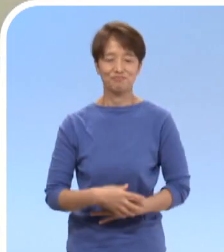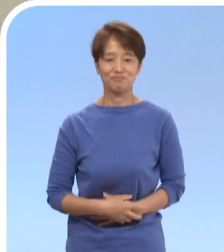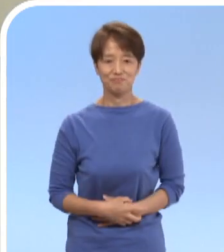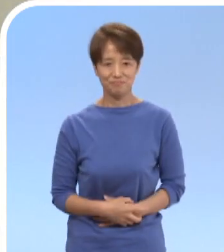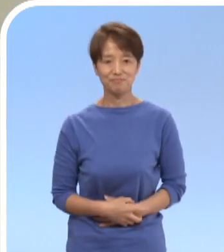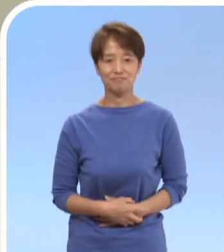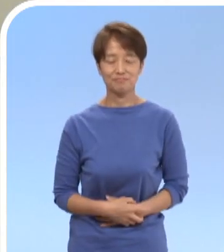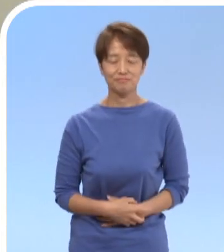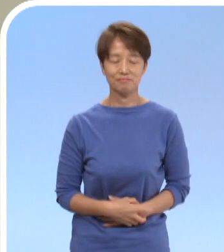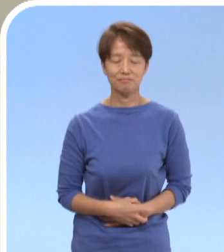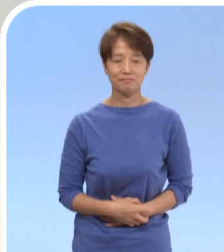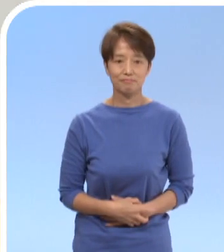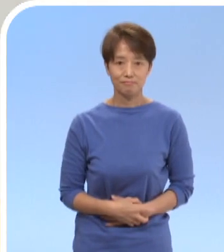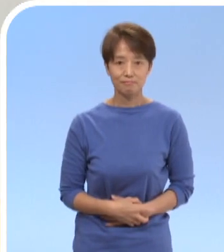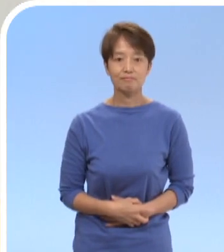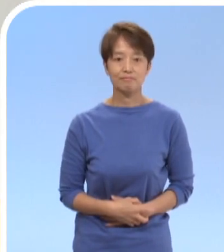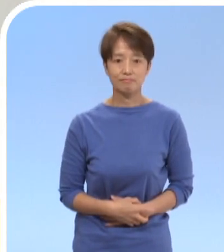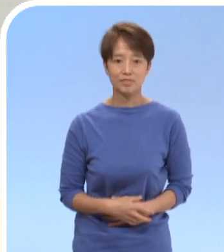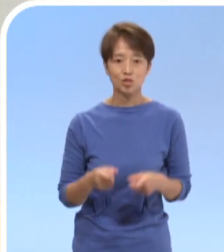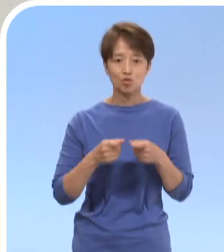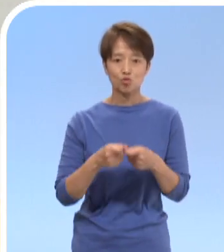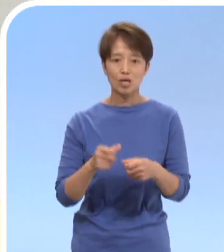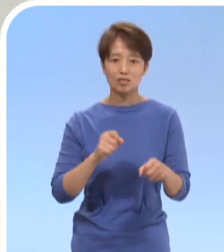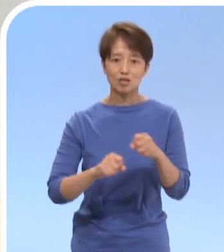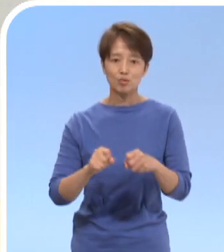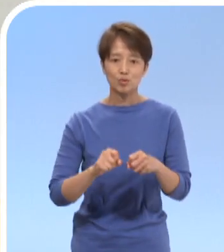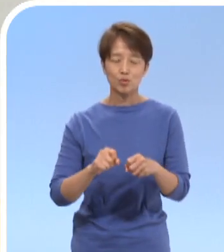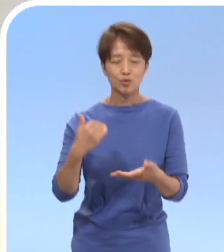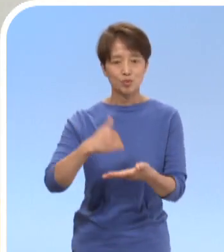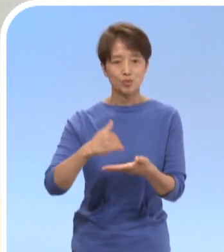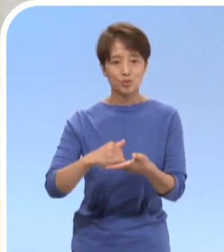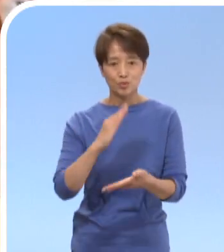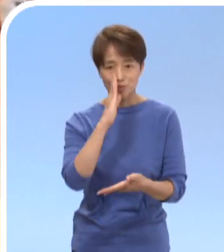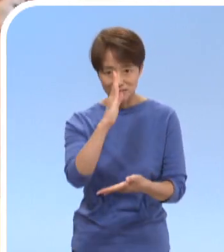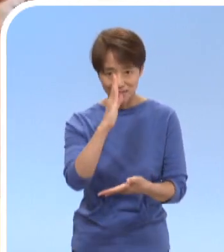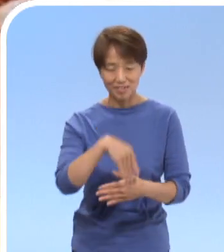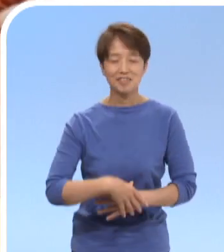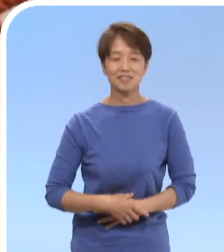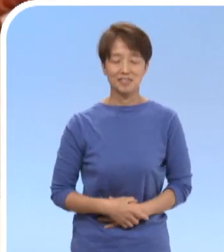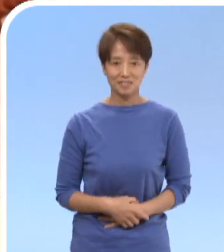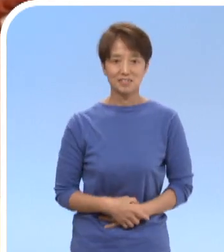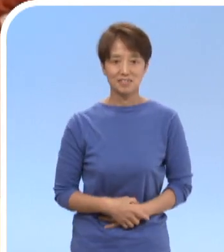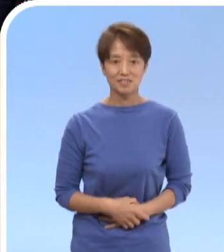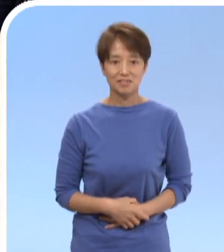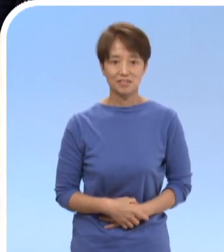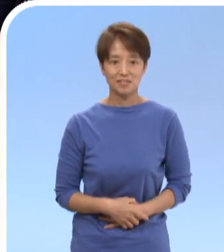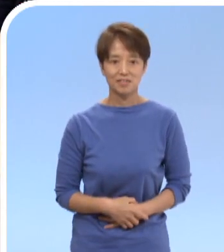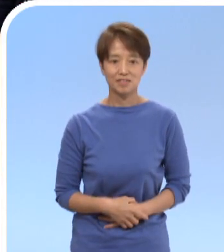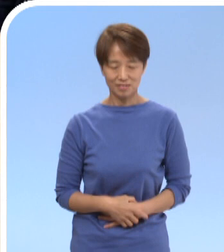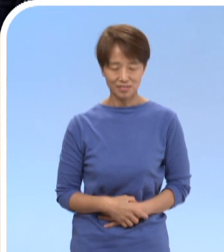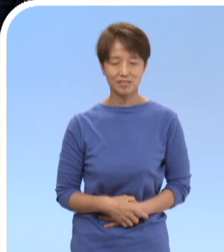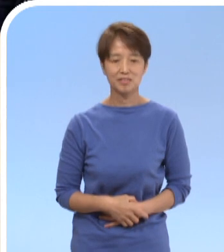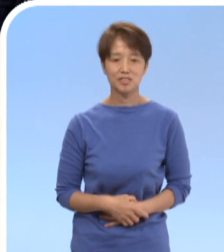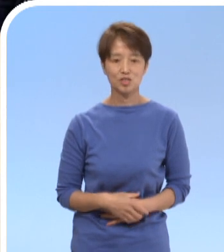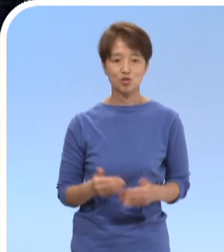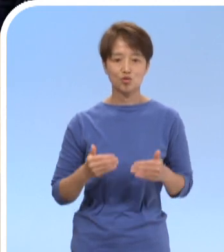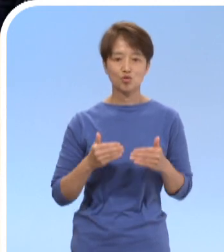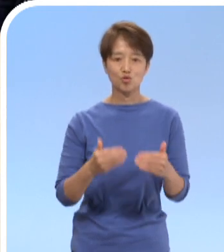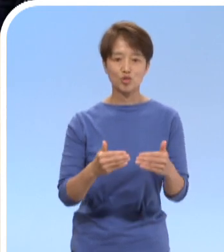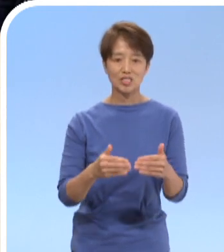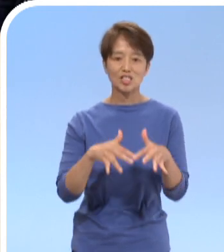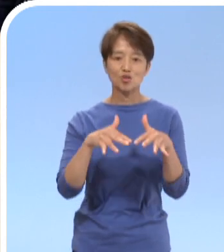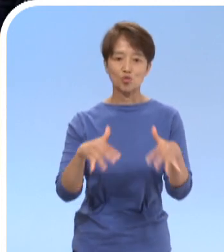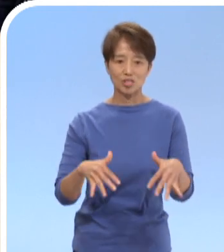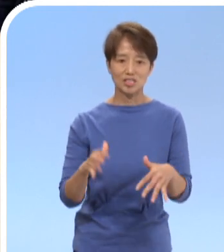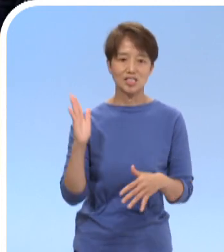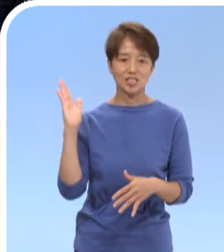のポイントをお聞きしました。 あの具体的にはどのような取り組みをされてるんですか？ 社員の健康づくりを推進